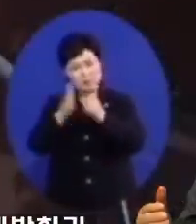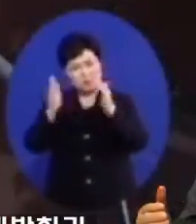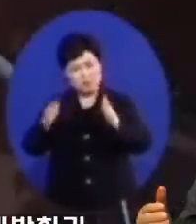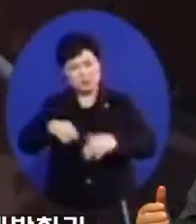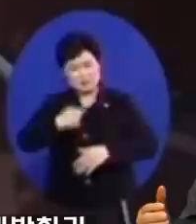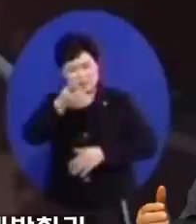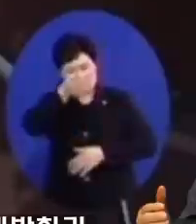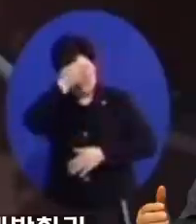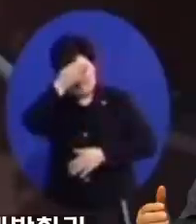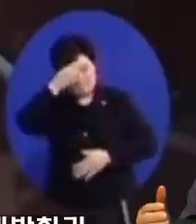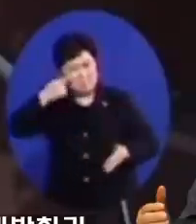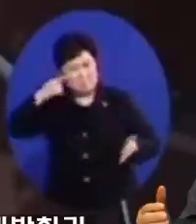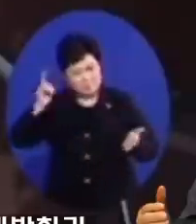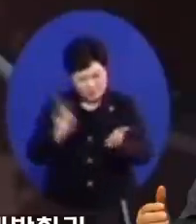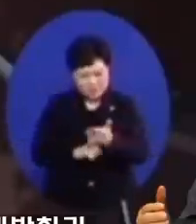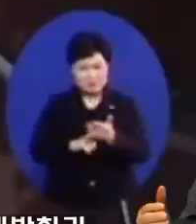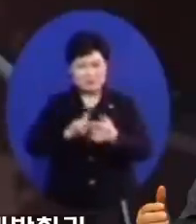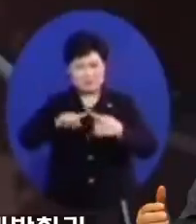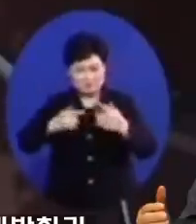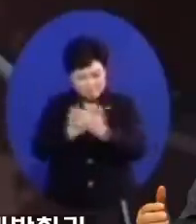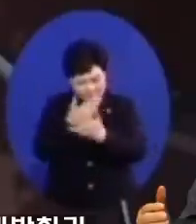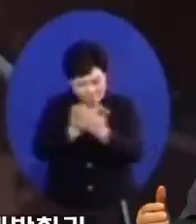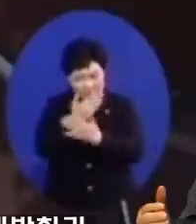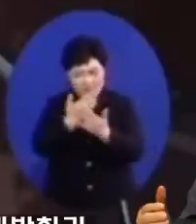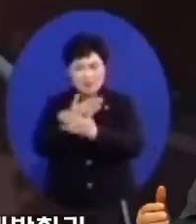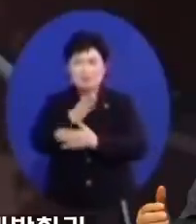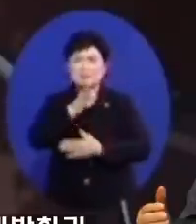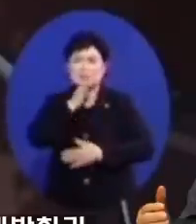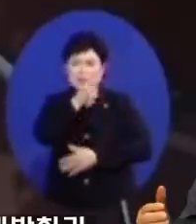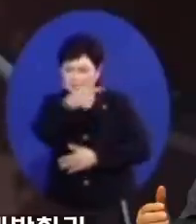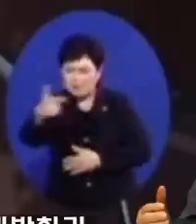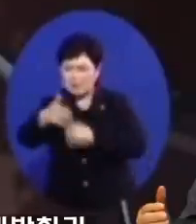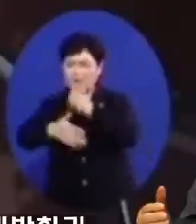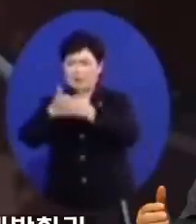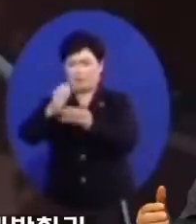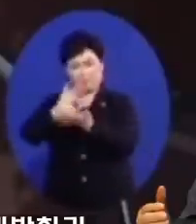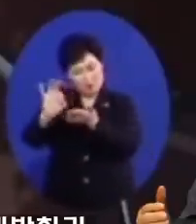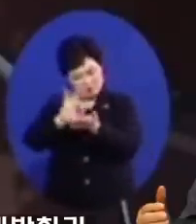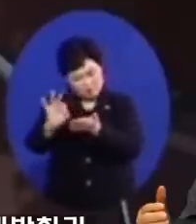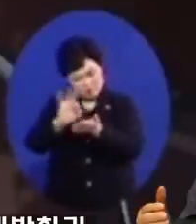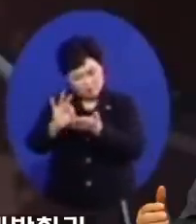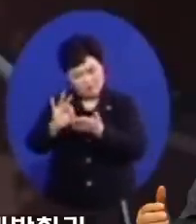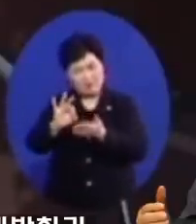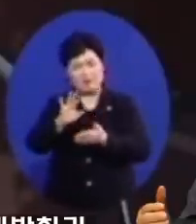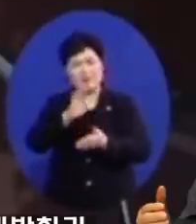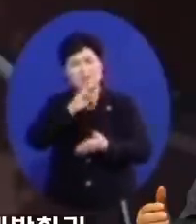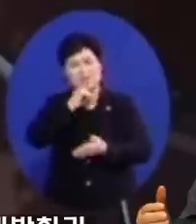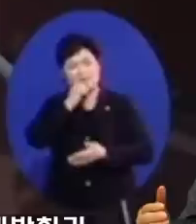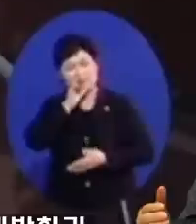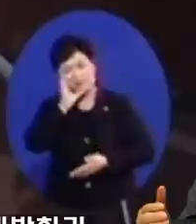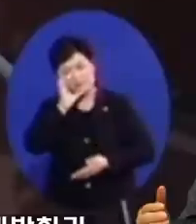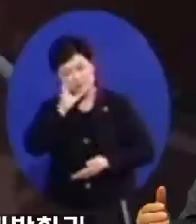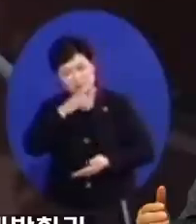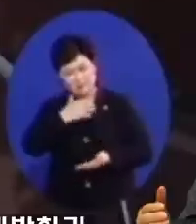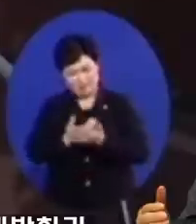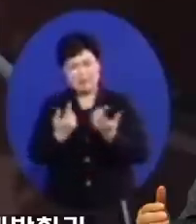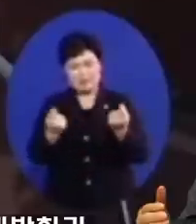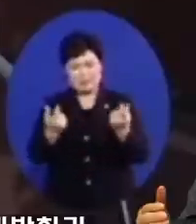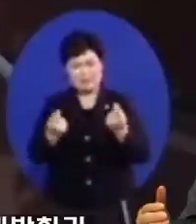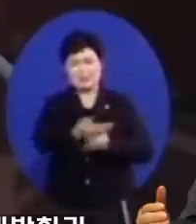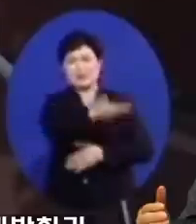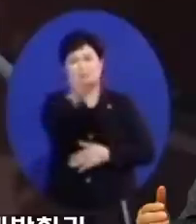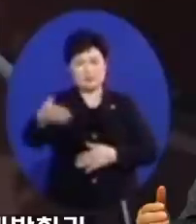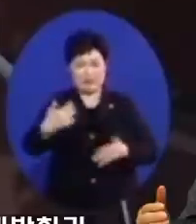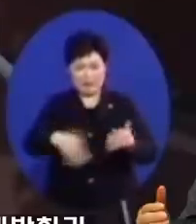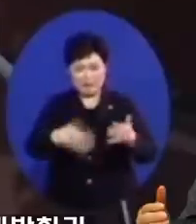딸란 때를 찾아내고 그것을 개발해서 저렇게 크게 하나님이 사용할 수 있구나 하는 것을 발견했습니다. 여러분